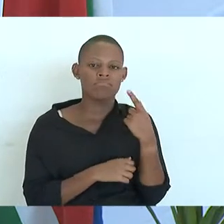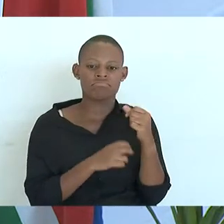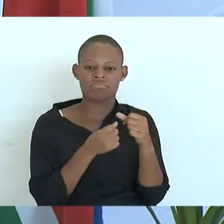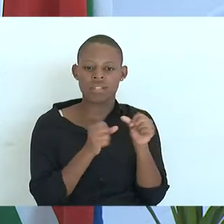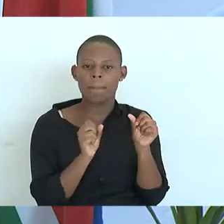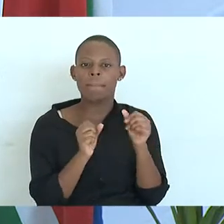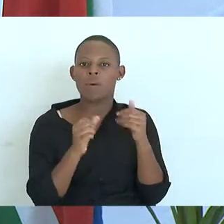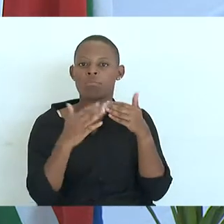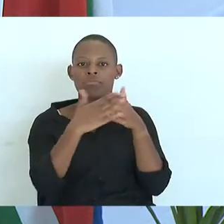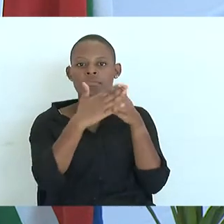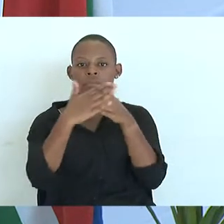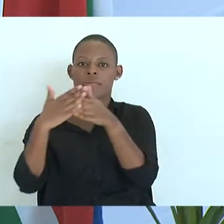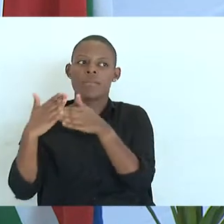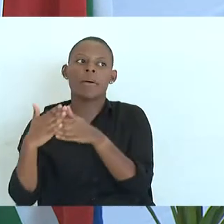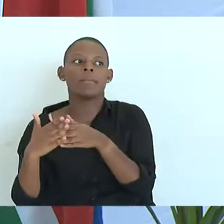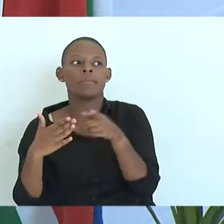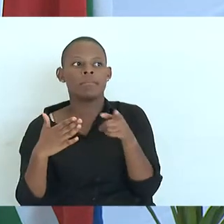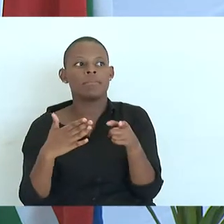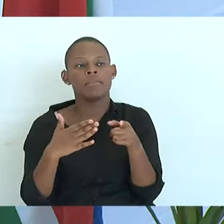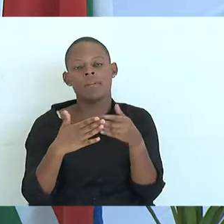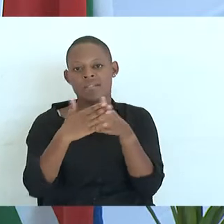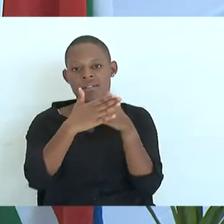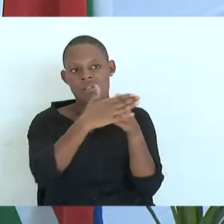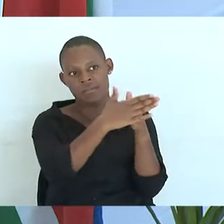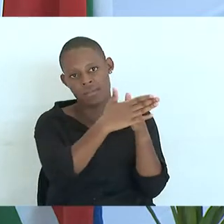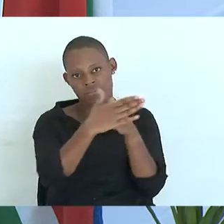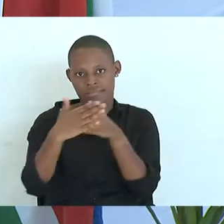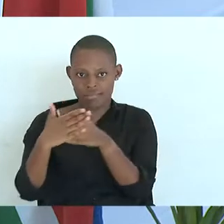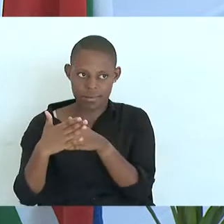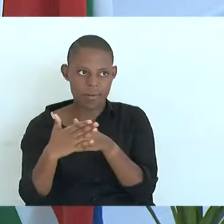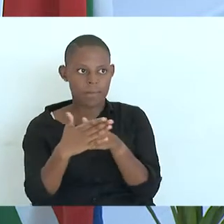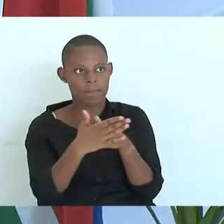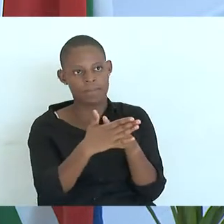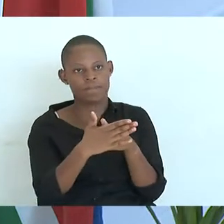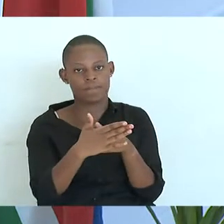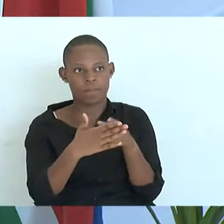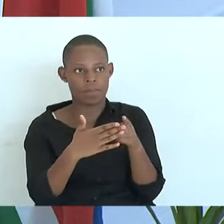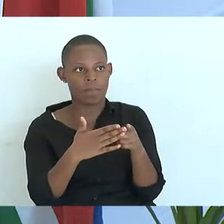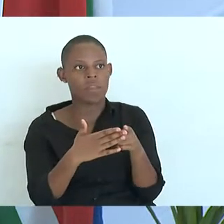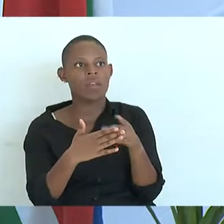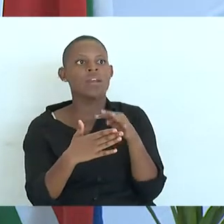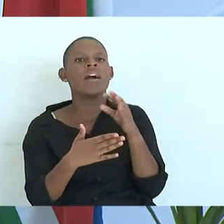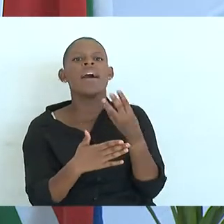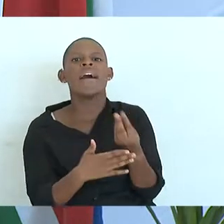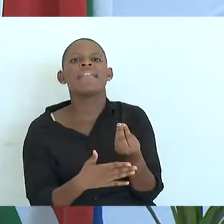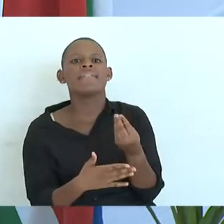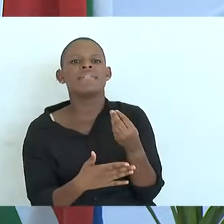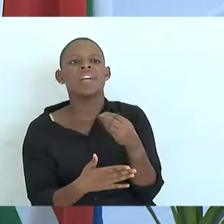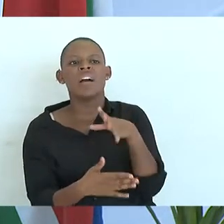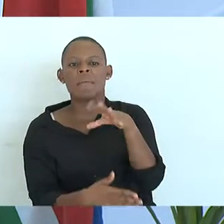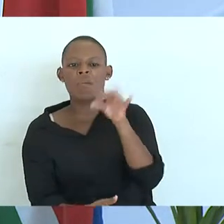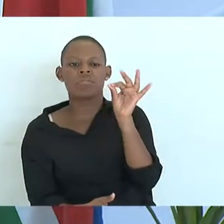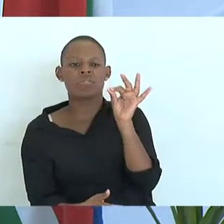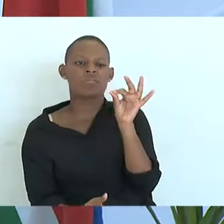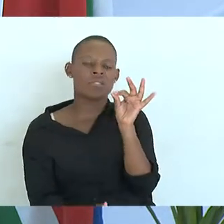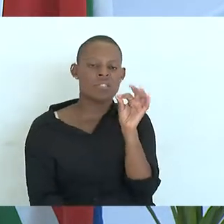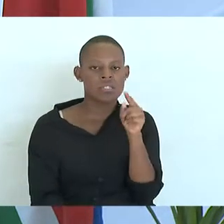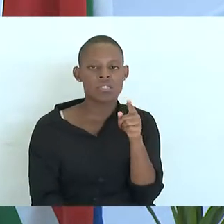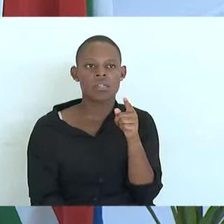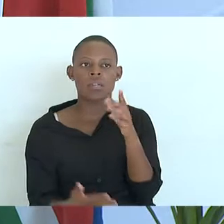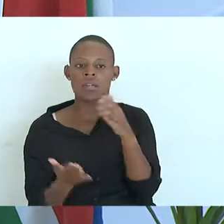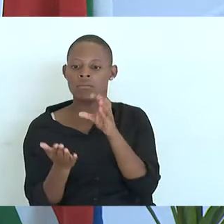ngiyaluzwa lo daba cha ayiki red tape kuba nesikhathi nje kule ma funding options ebengiwasho